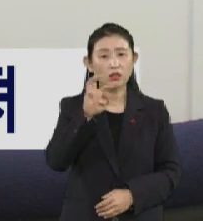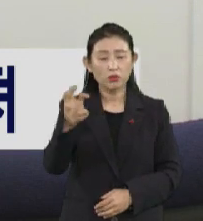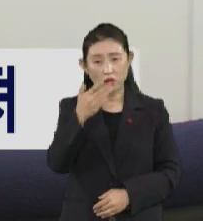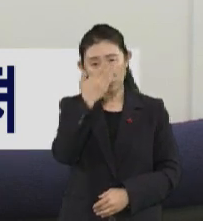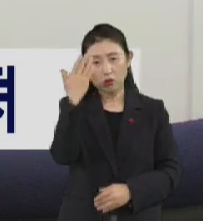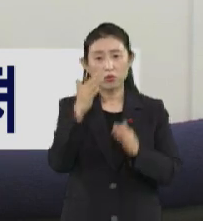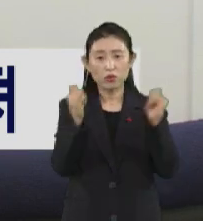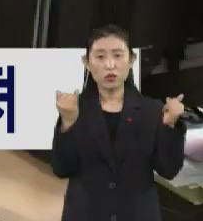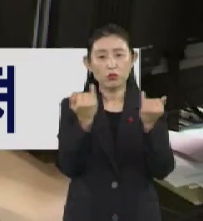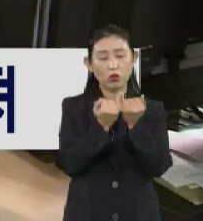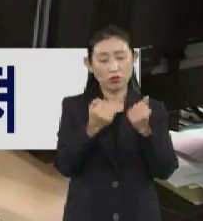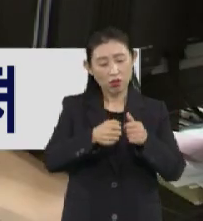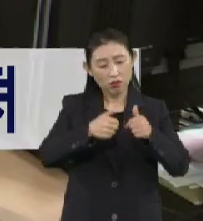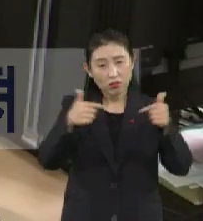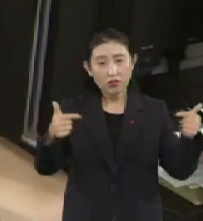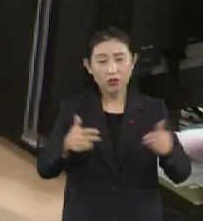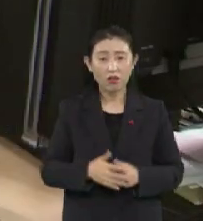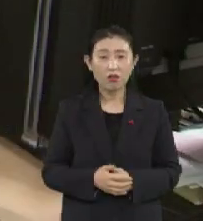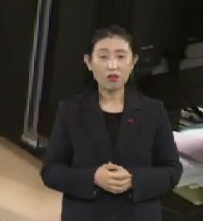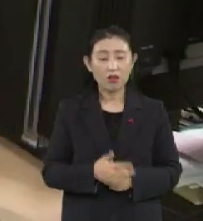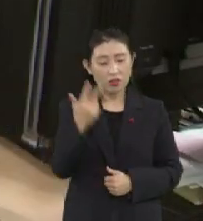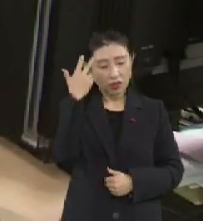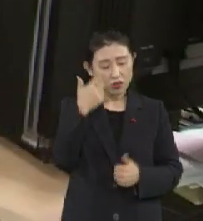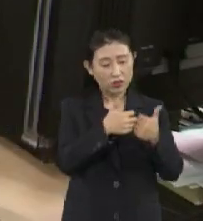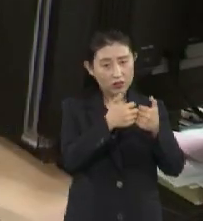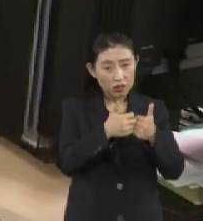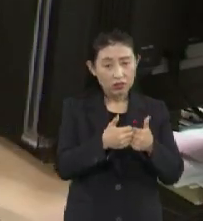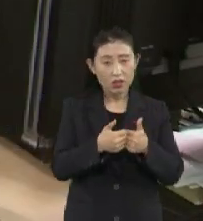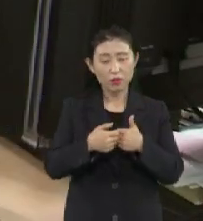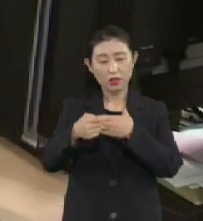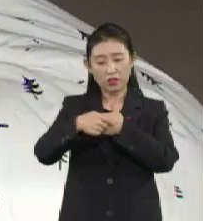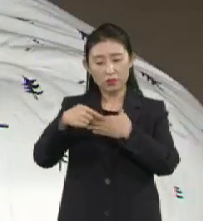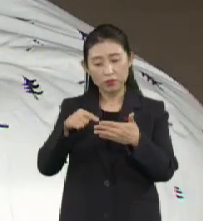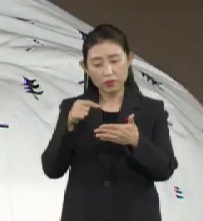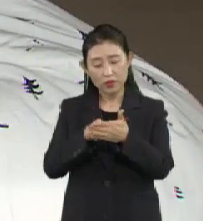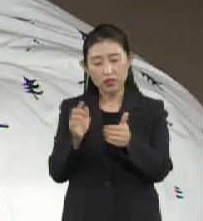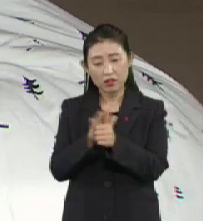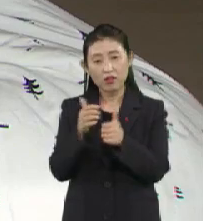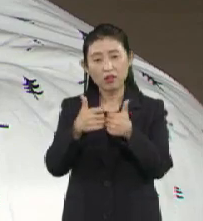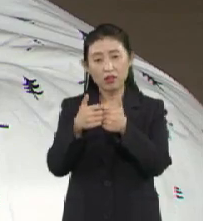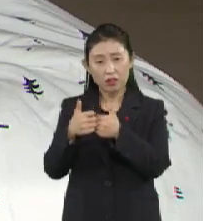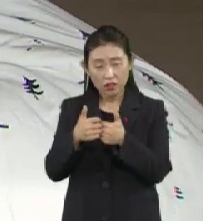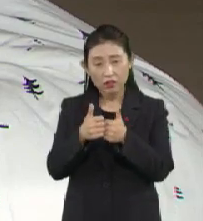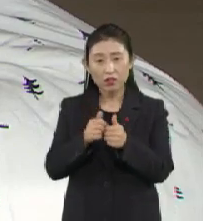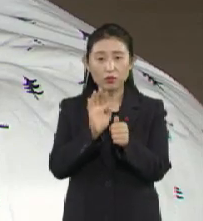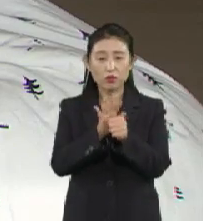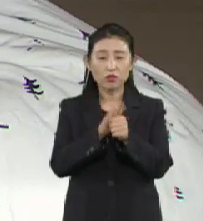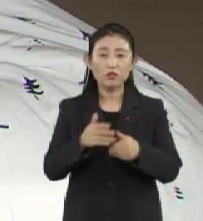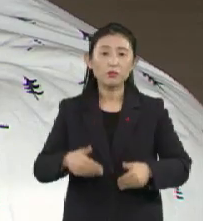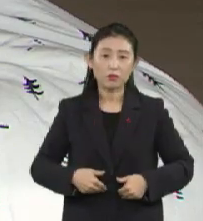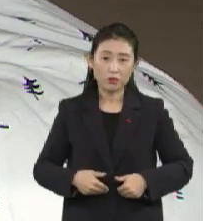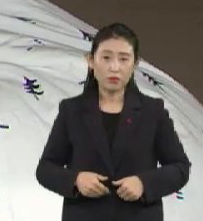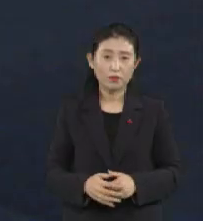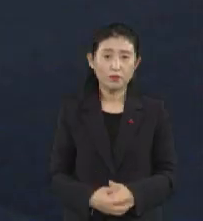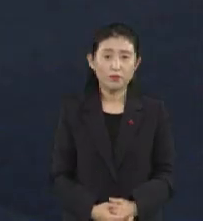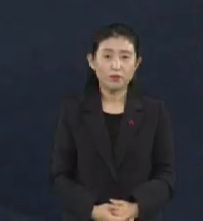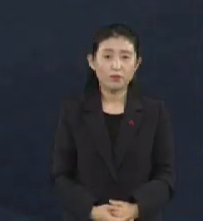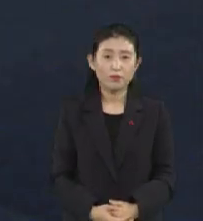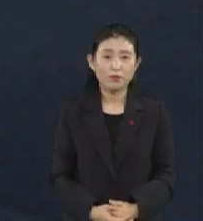30대 여성의 증가세가 두드러져 이들에 대한 정신건강 분석과 심리지원 대책이 필요하다는 지적이 나오고